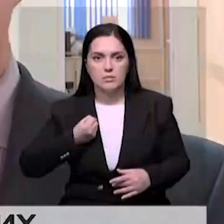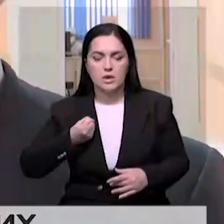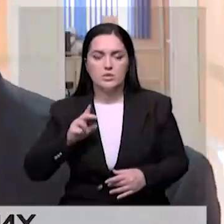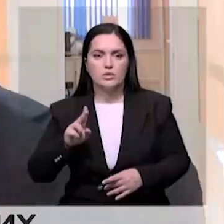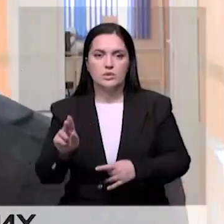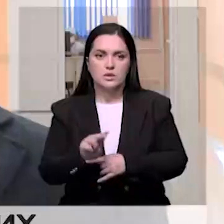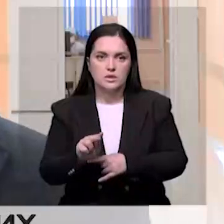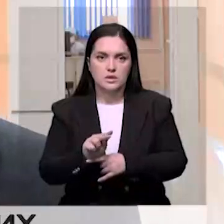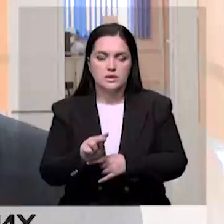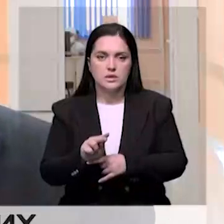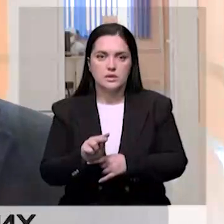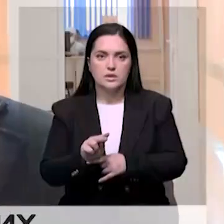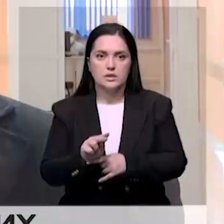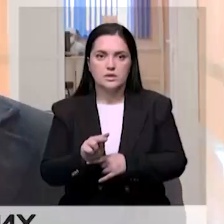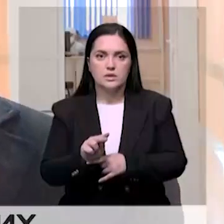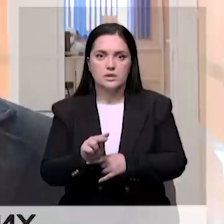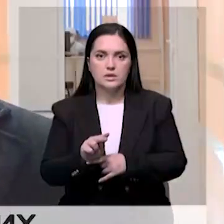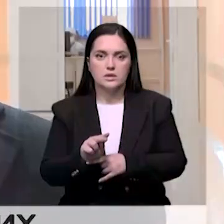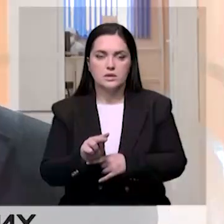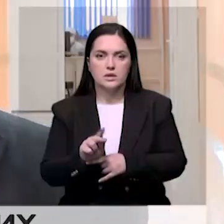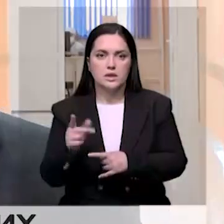и им объяснять